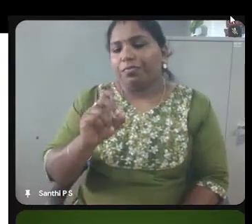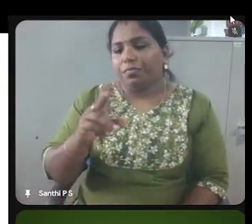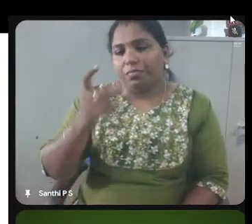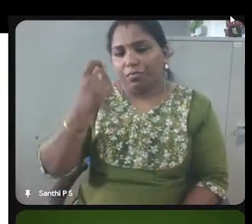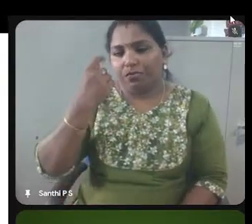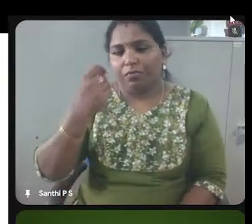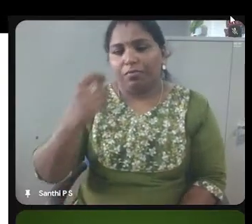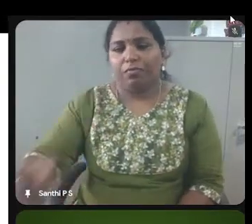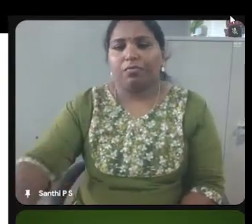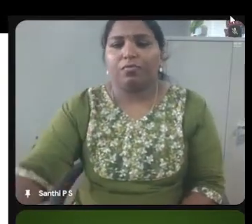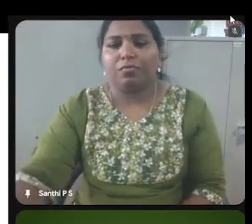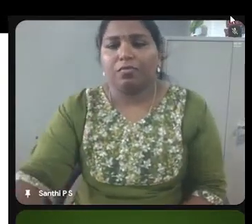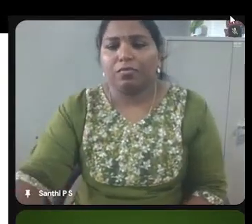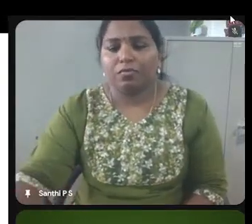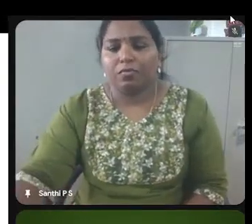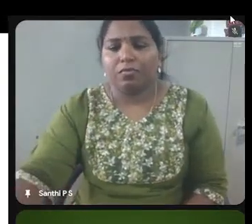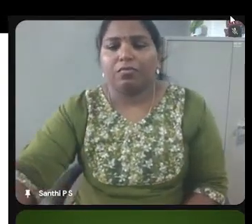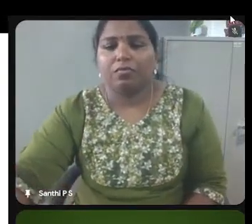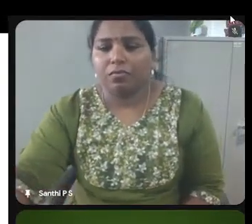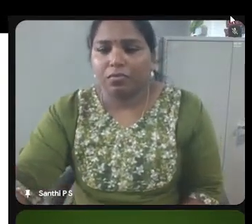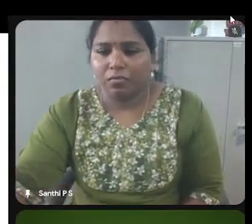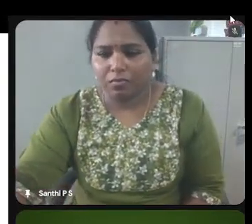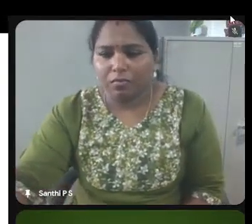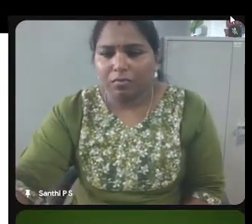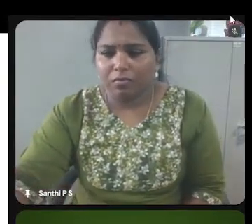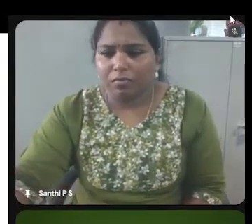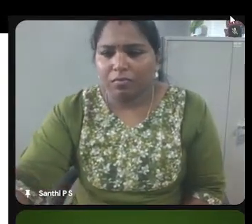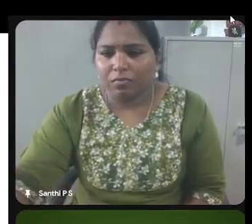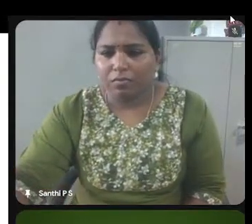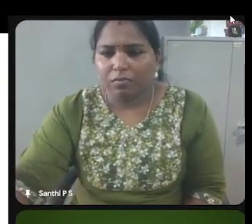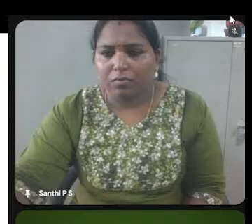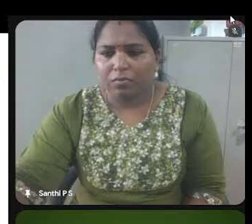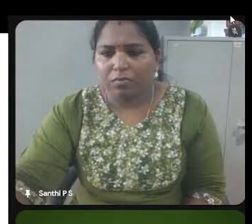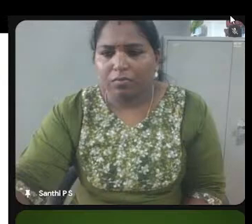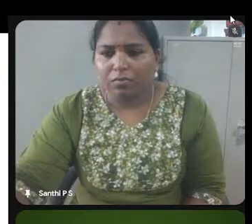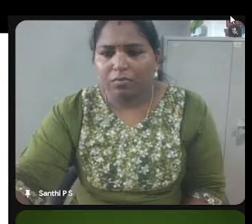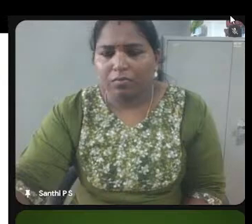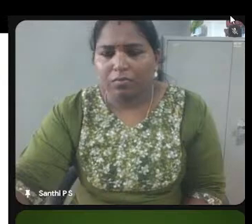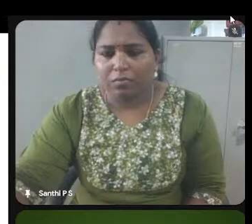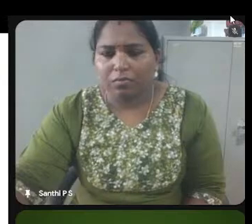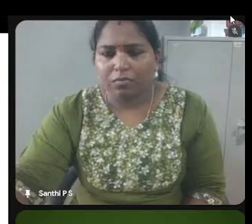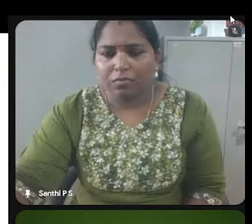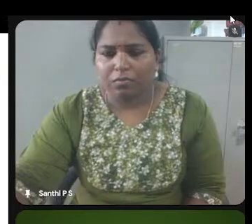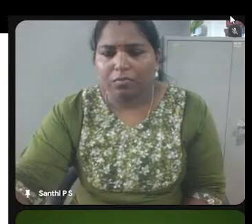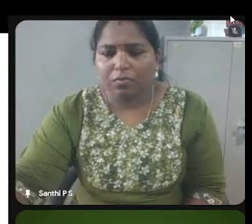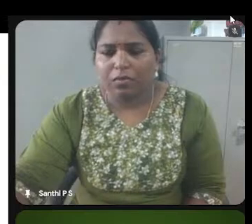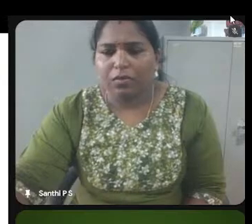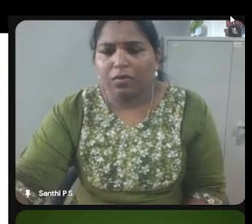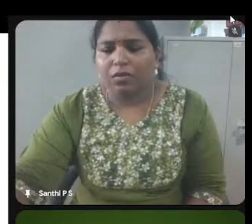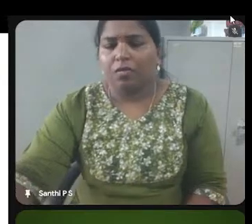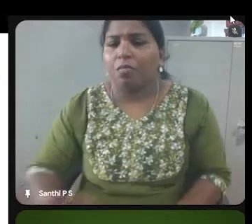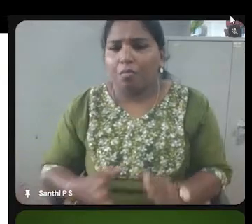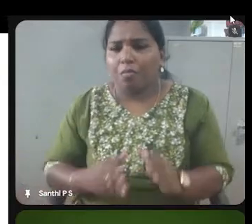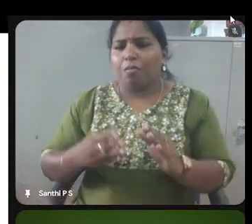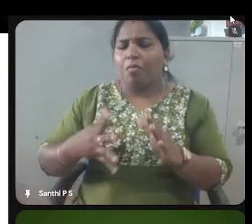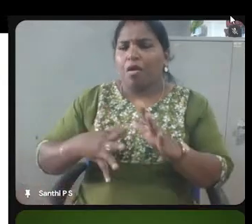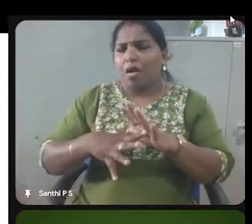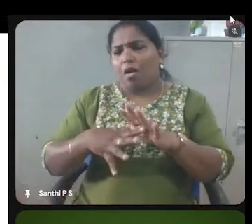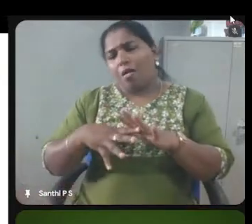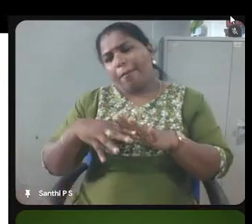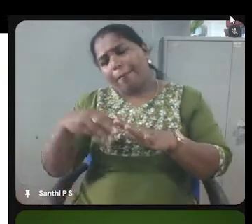കാര്യം കൂടെ ആഡ് ഓൺ ചെയ്യുന്നത് എന്താണെന്ന് വെച്ചാല് കുറച്ചുകൂടെ അവർക്ക് എക്സ്ട്രാ കരിക്കുലർ ആക്ടിവിറ്റീസും എന്തെങ്കിലും